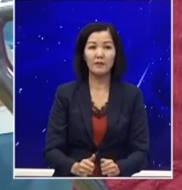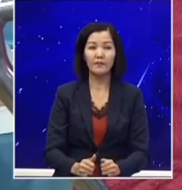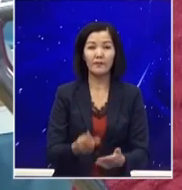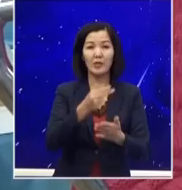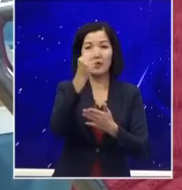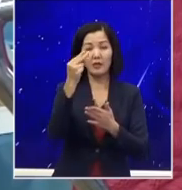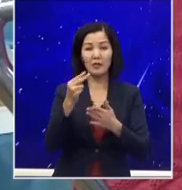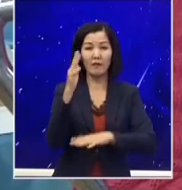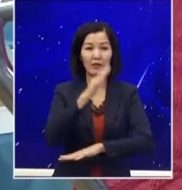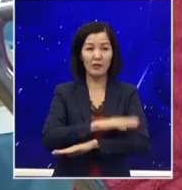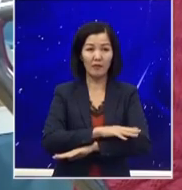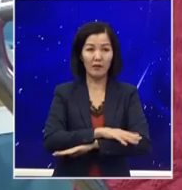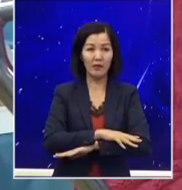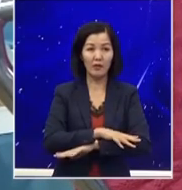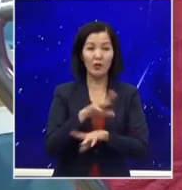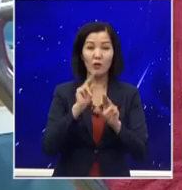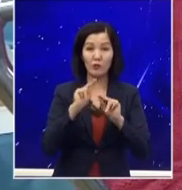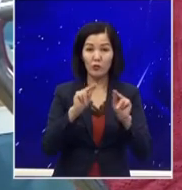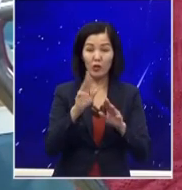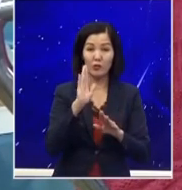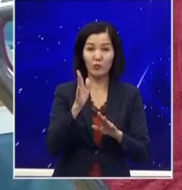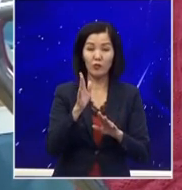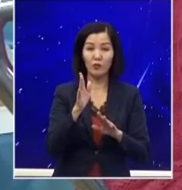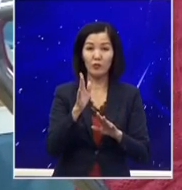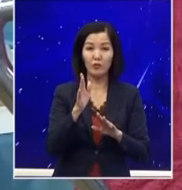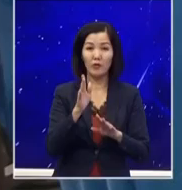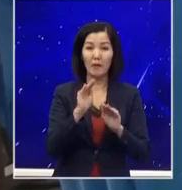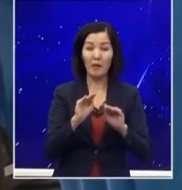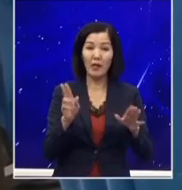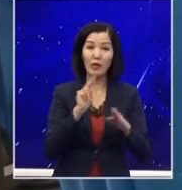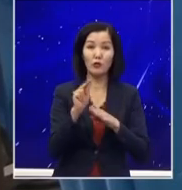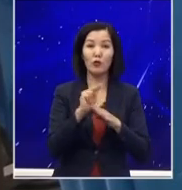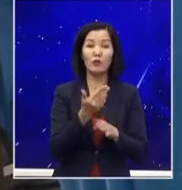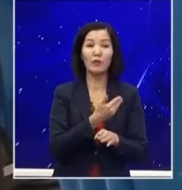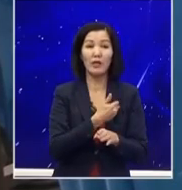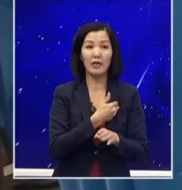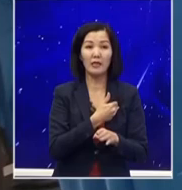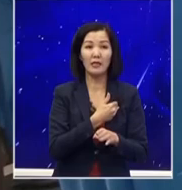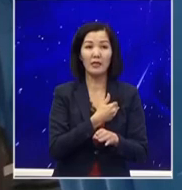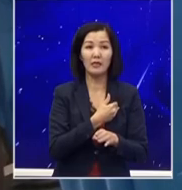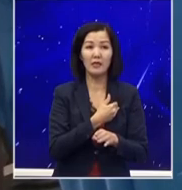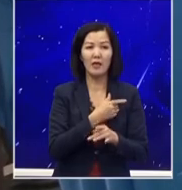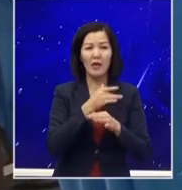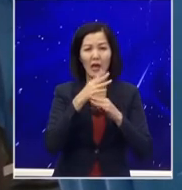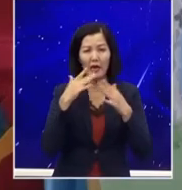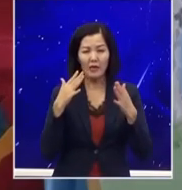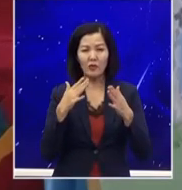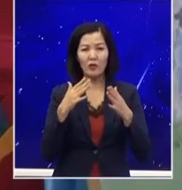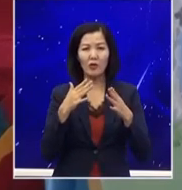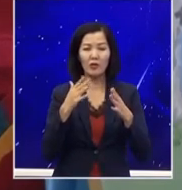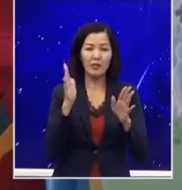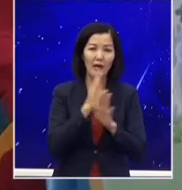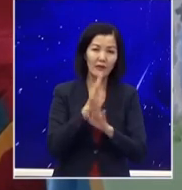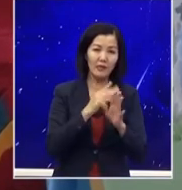Рисование сабағынан менде бір ұстаз болғым келеді келешекте. Осынау жұмыр жер бетінде неше қилы тағдыр иесі бар.